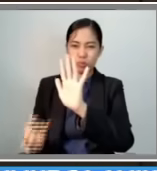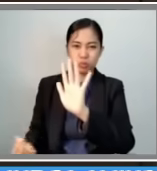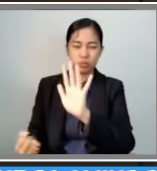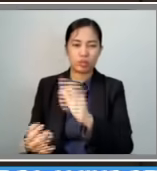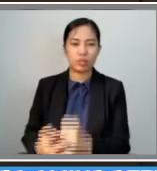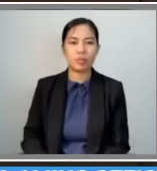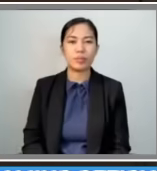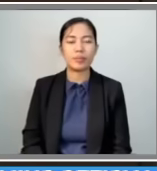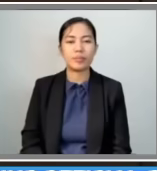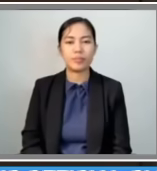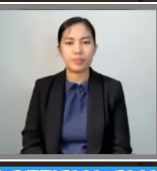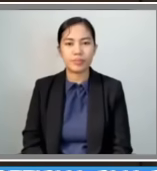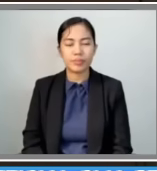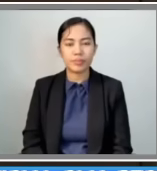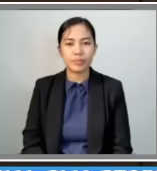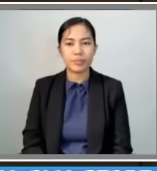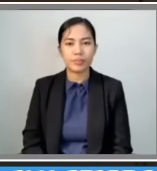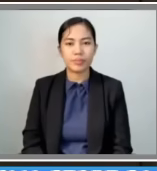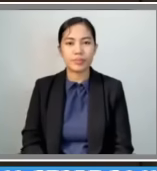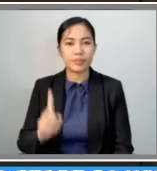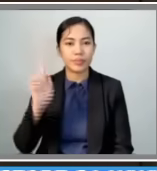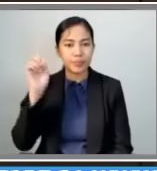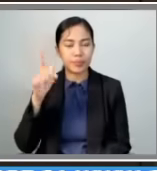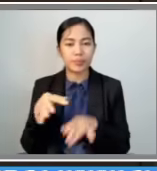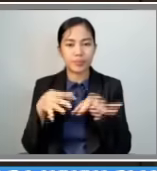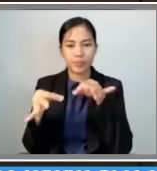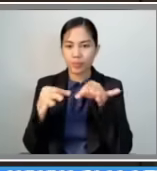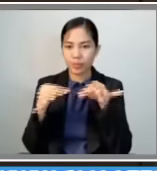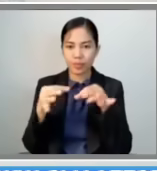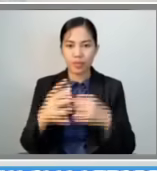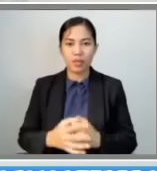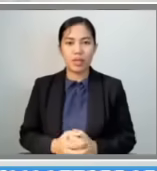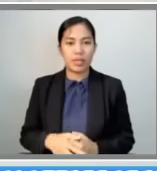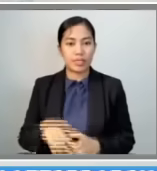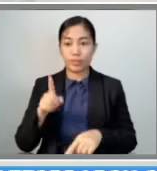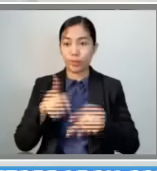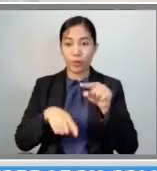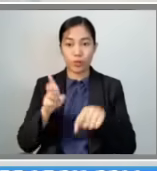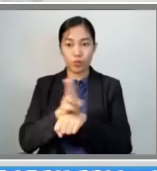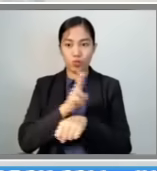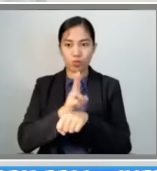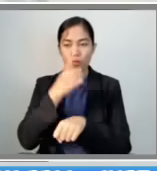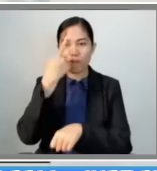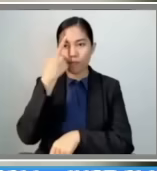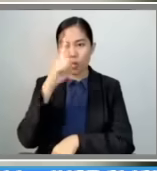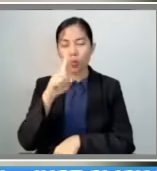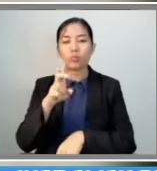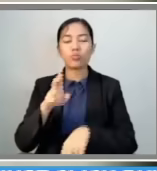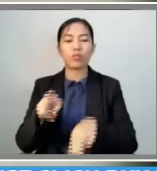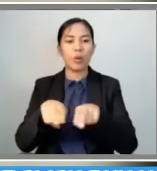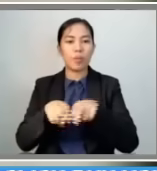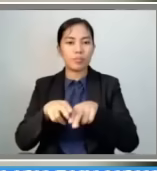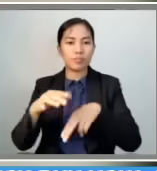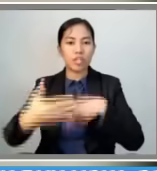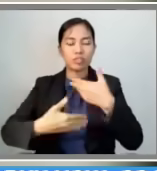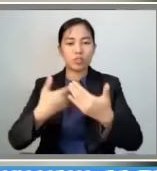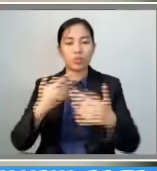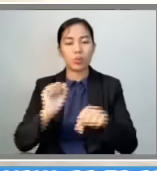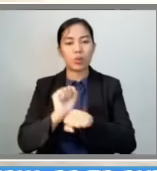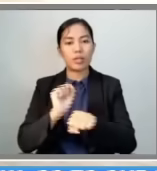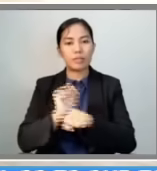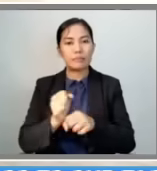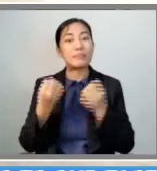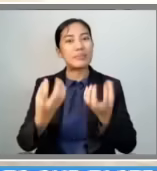kayang hindi na siya kayang gamitin for normal operations. Ilang beses na rin daw nakahuli ng ahas sa